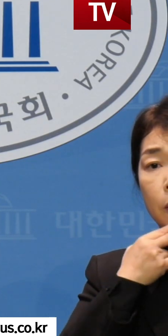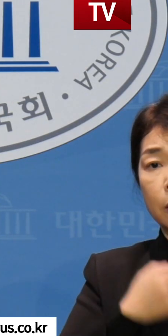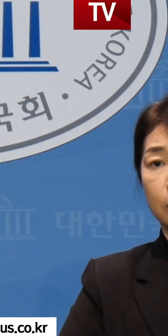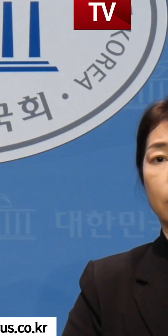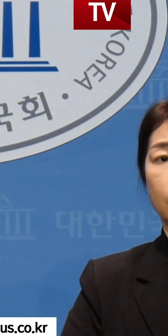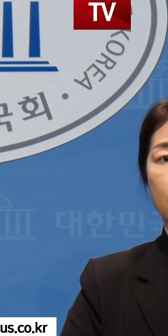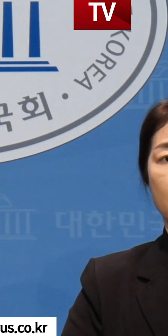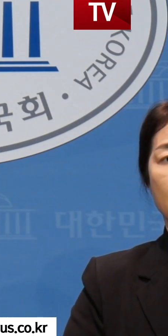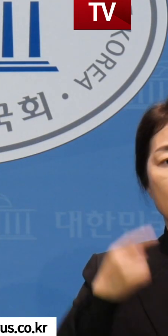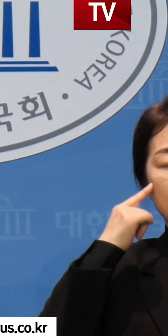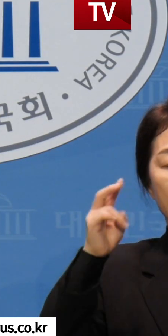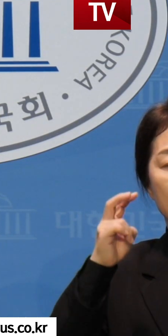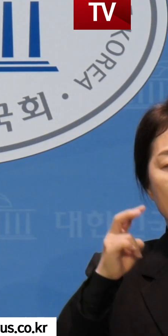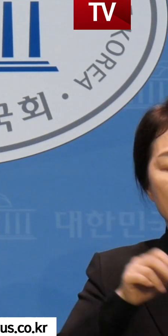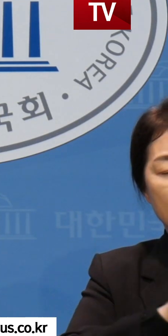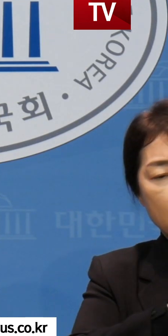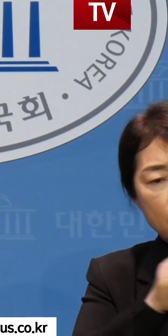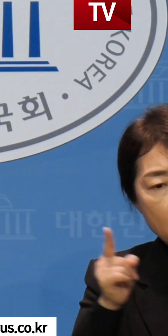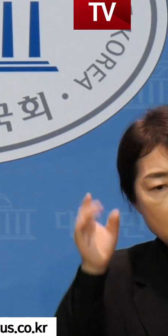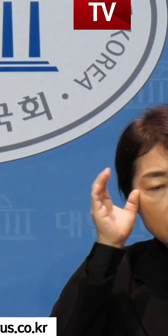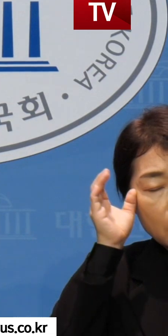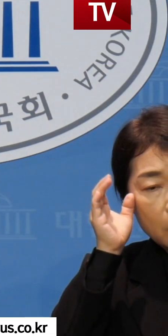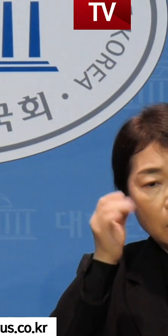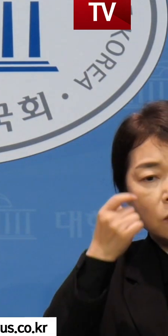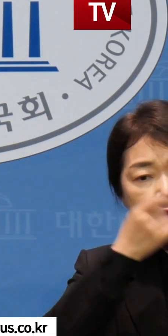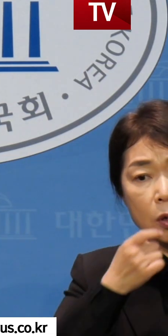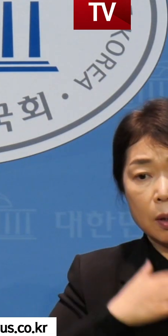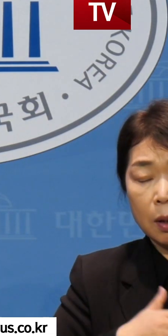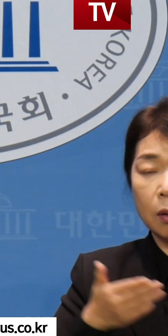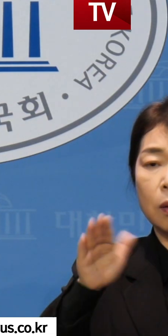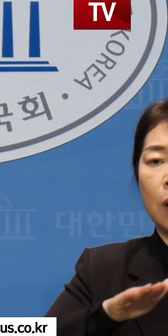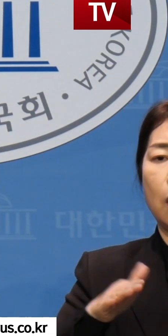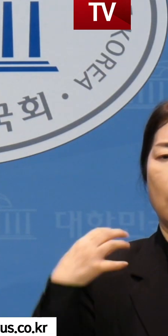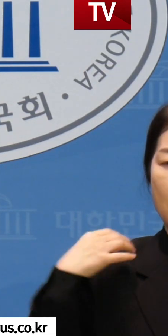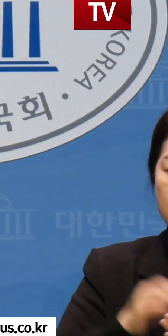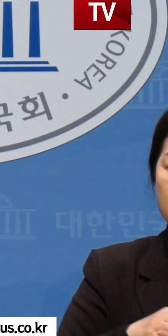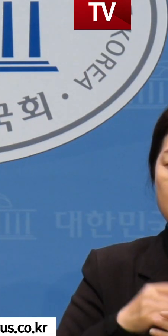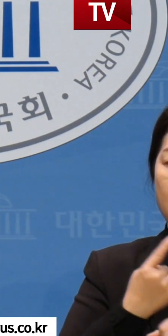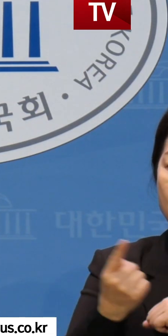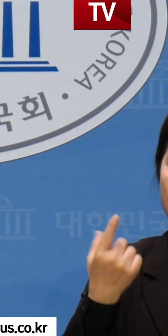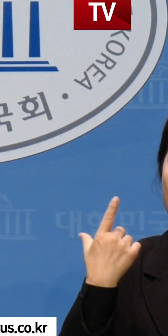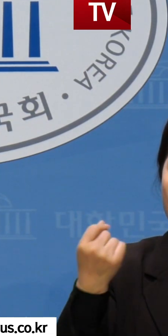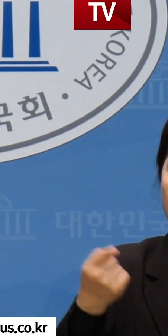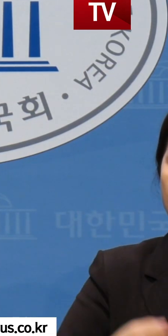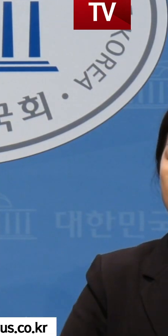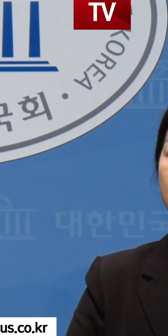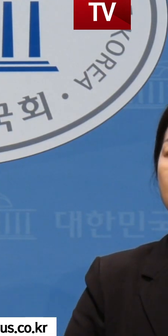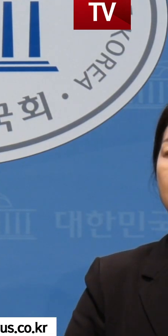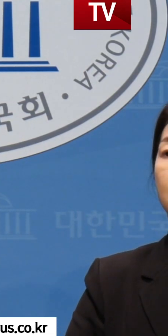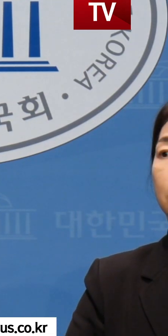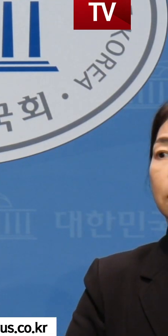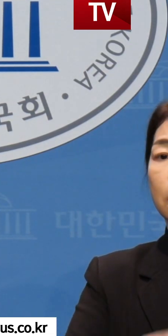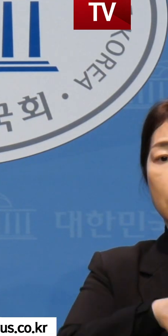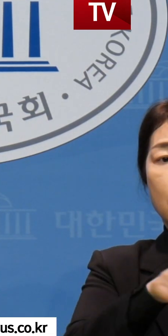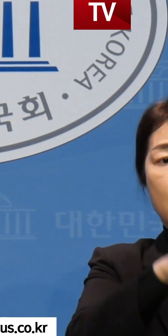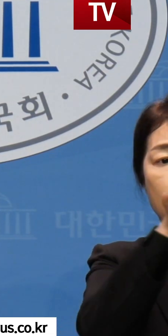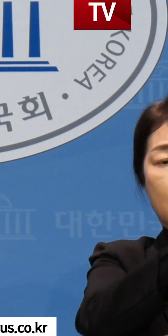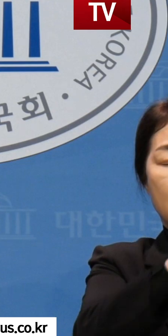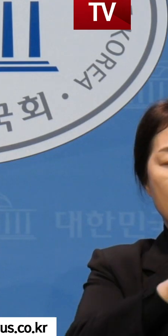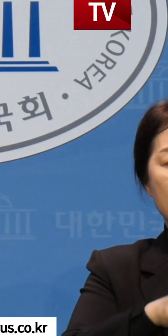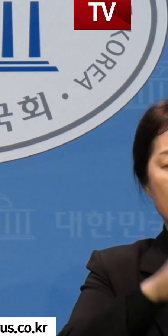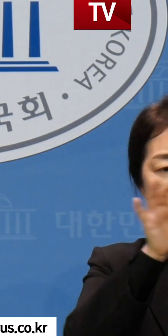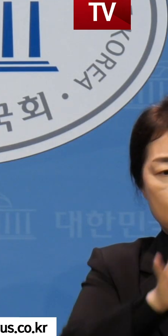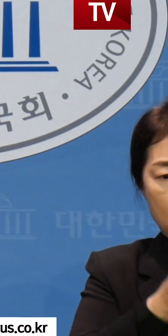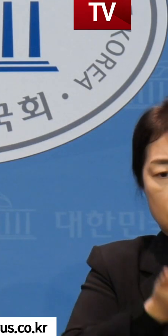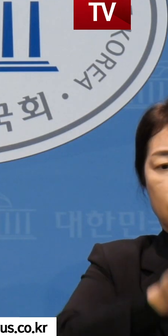진행되었으나 고금리는 내년에도 지속될 전망입니다. 원자재 가격 상승으로 이미 약 40% 이상